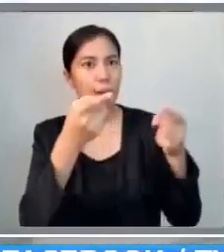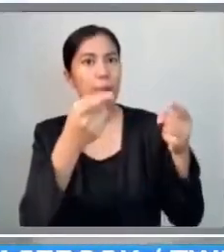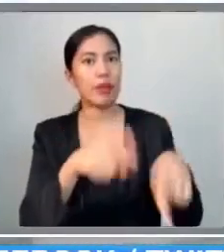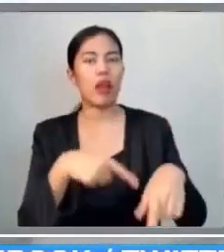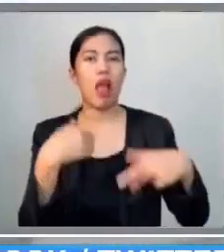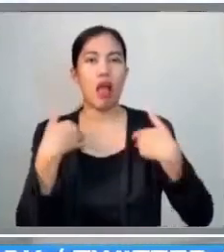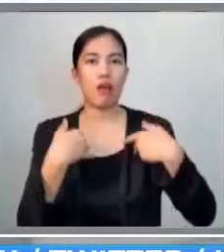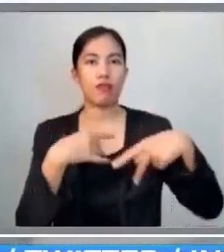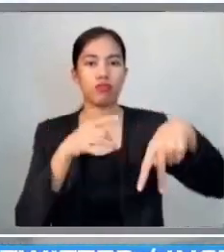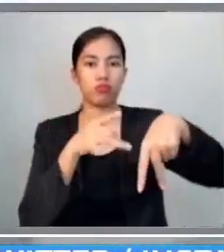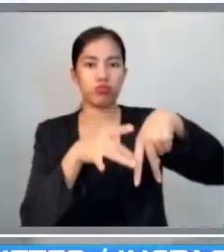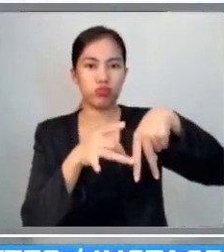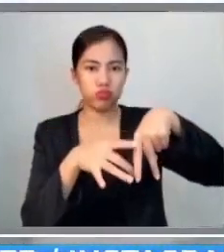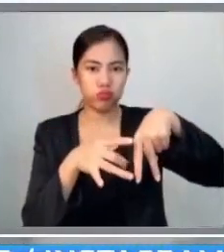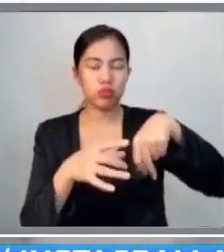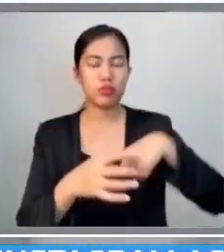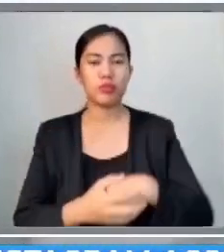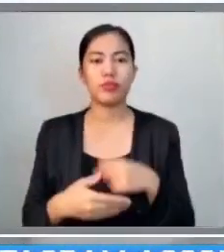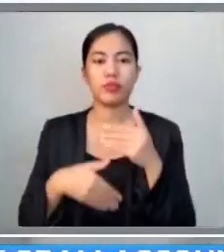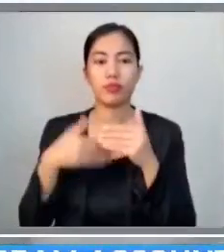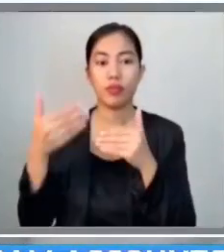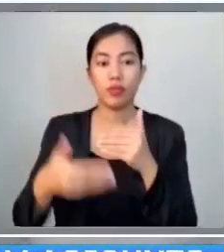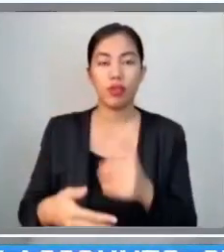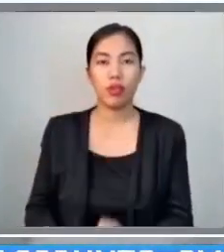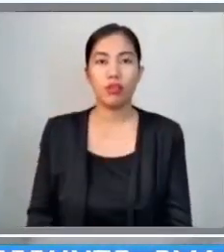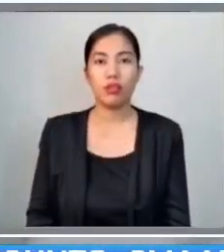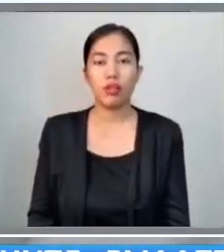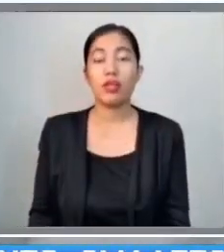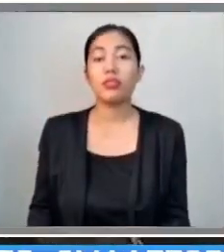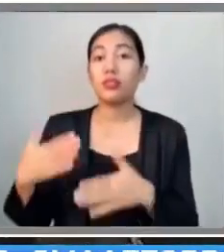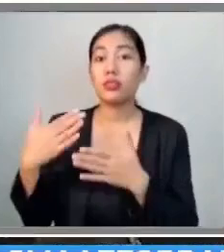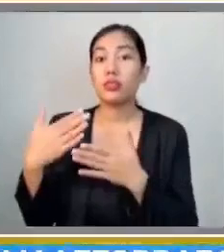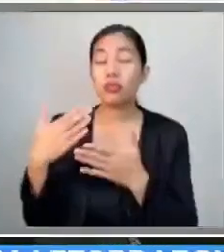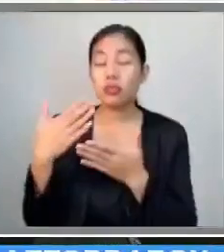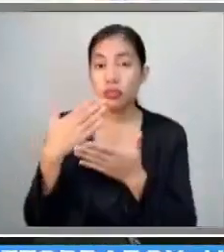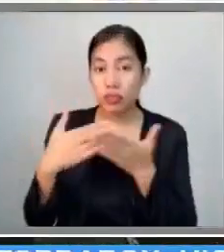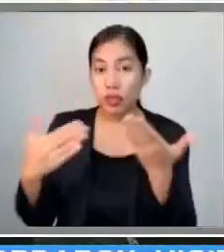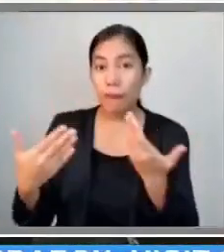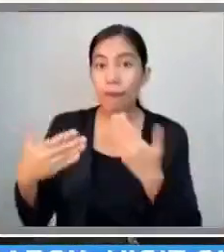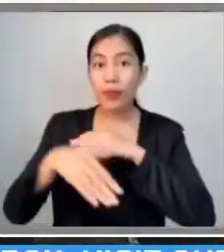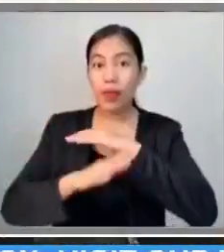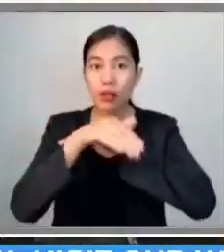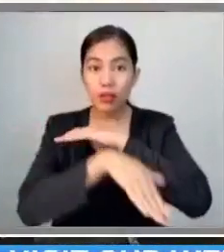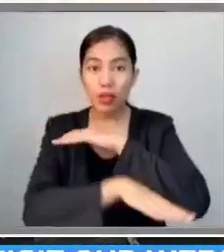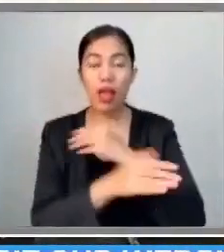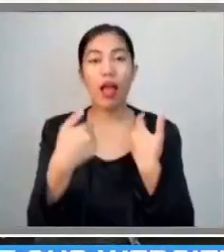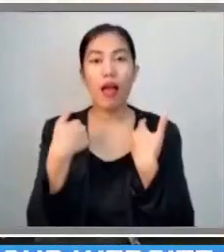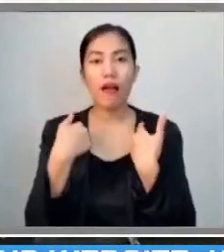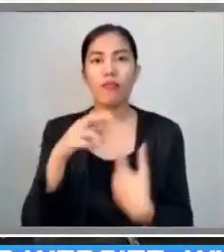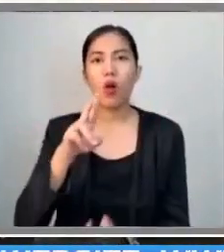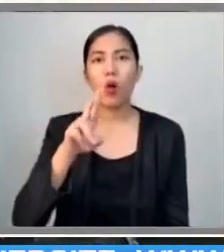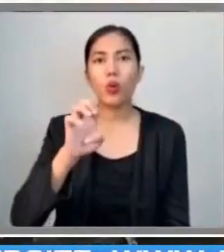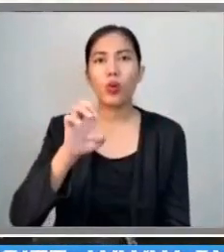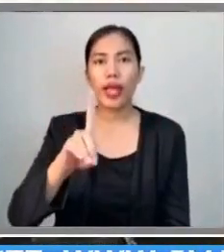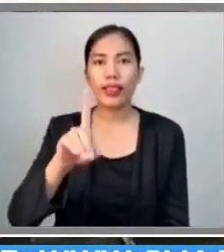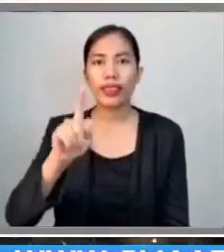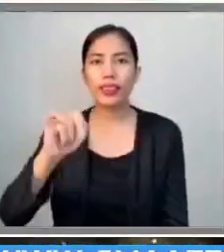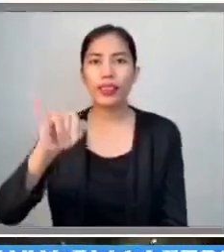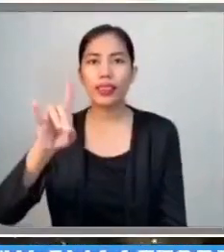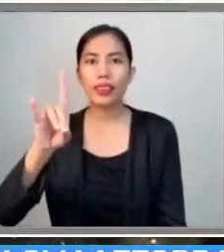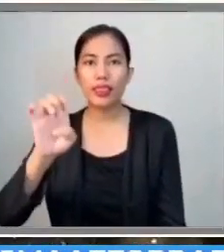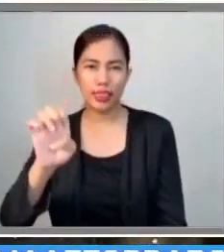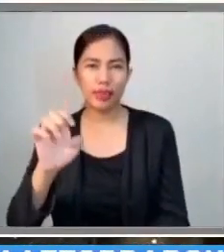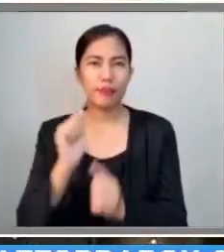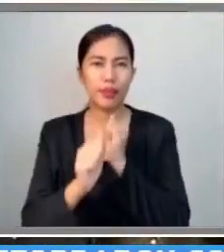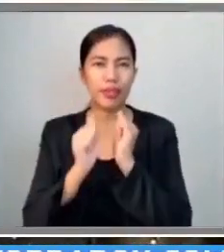Mga kabalita, may red tide pa rin po sa ilang dagat sa bansa. Kabilang po dyan ang Sapian Bay na sakop ng Ivisan at Sapian